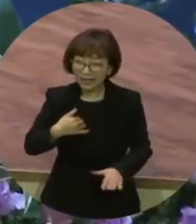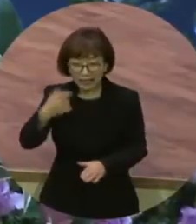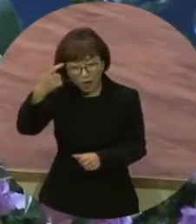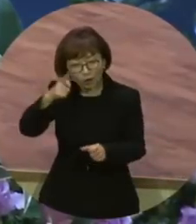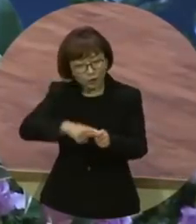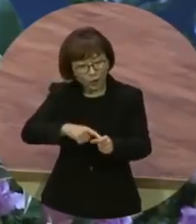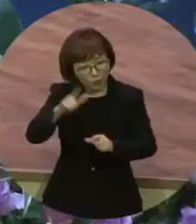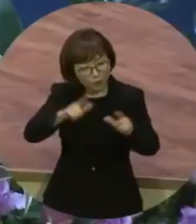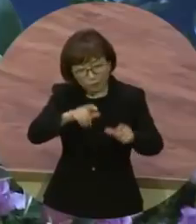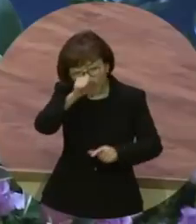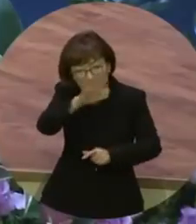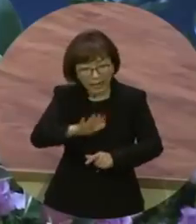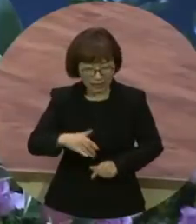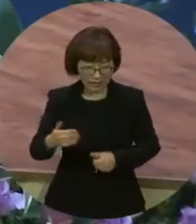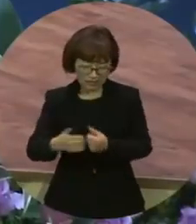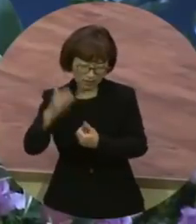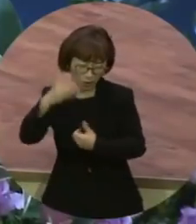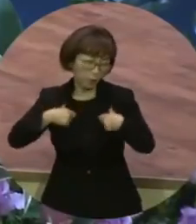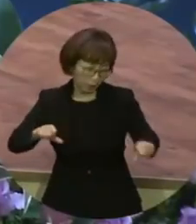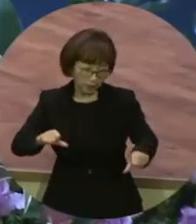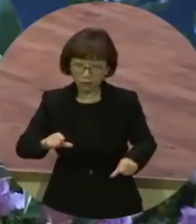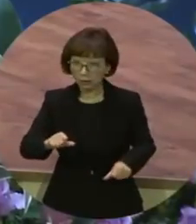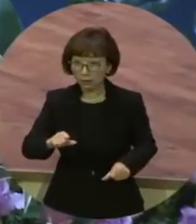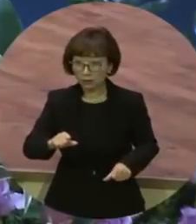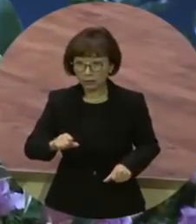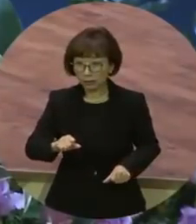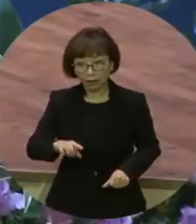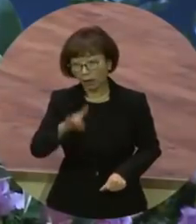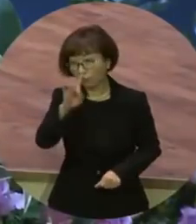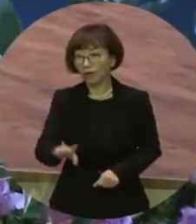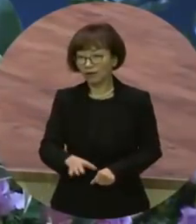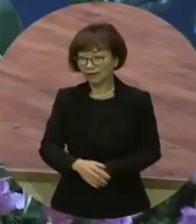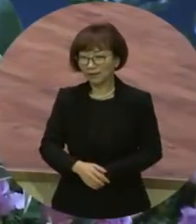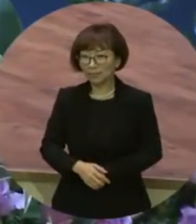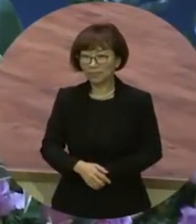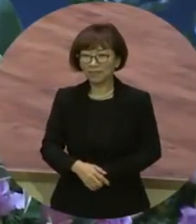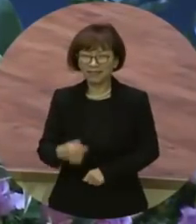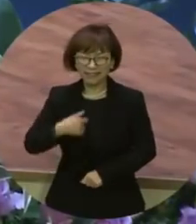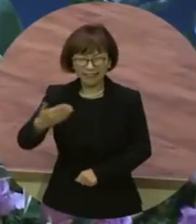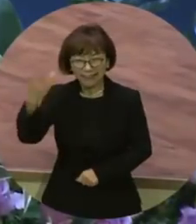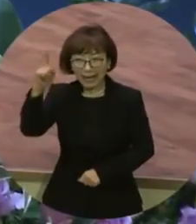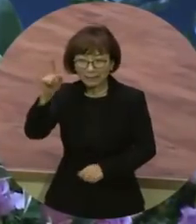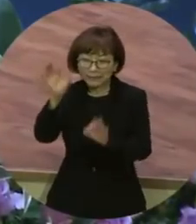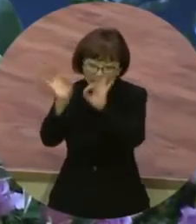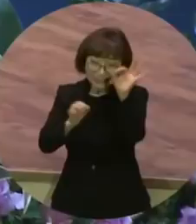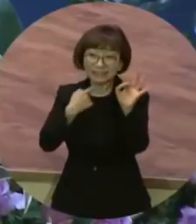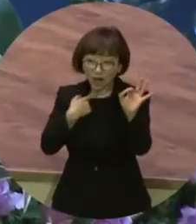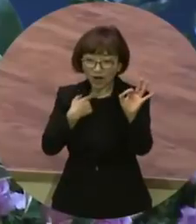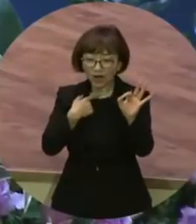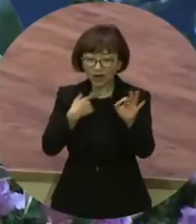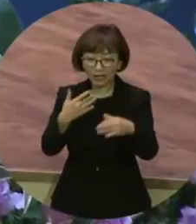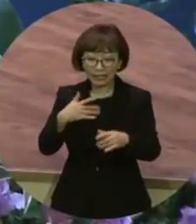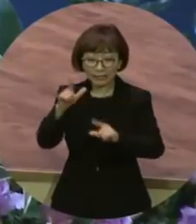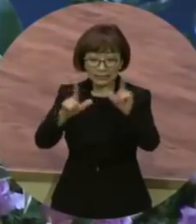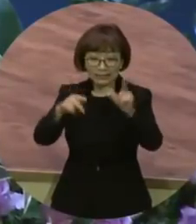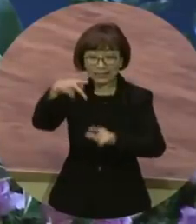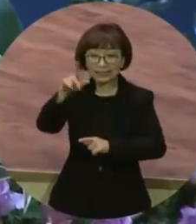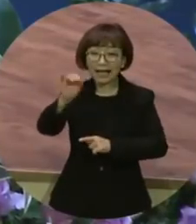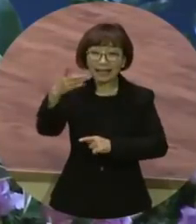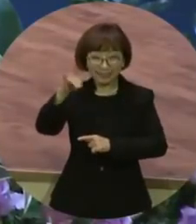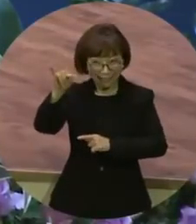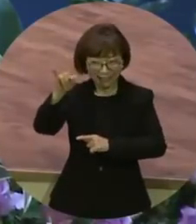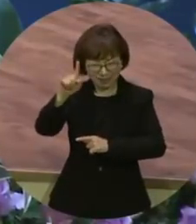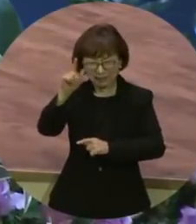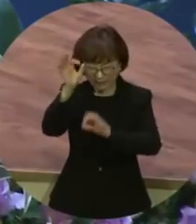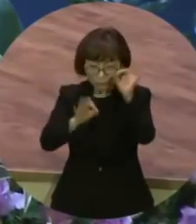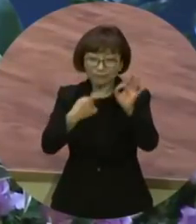이럴 수가 없잖아요. 가야 돼요. 제가 딱 한 번 속은 적이 있어요. 딱 한 번. 이 상태 때문에 제가 신혼